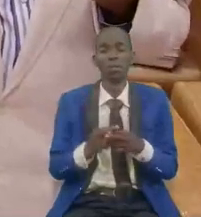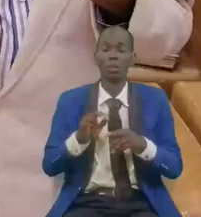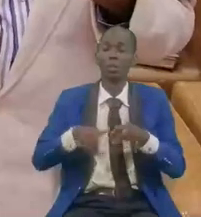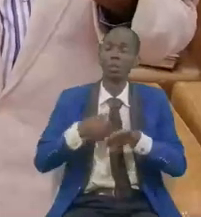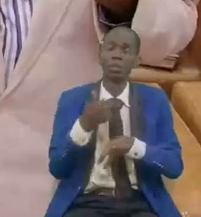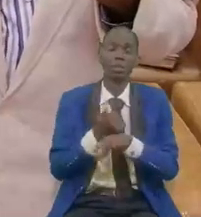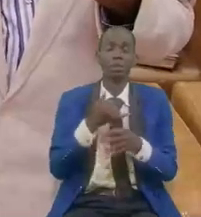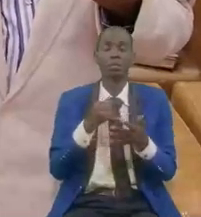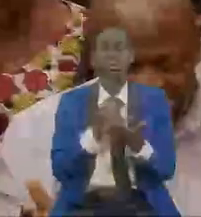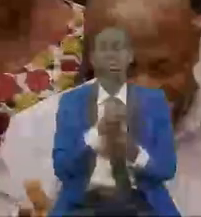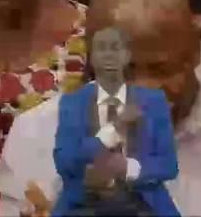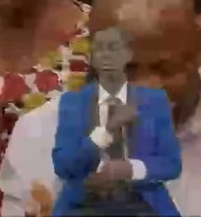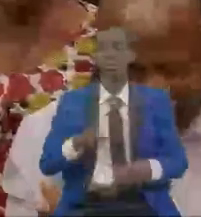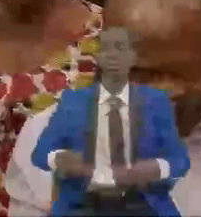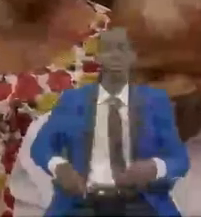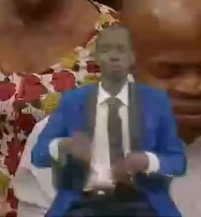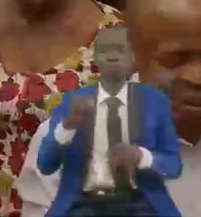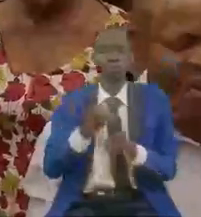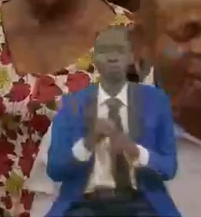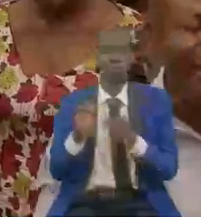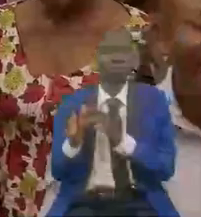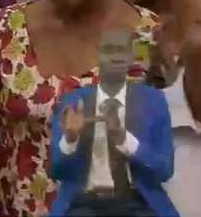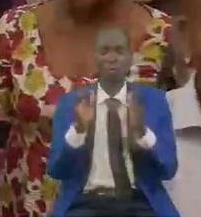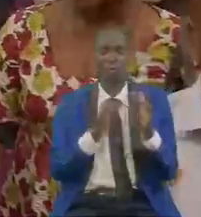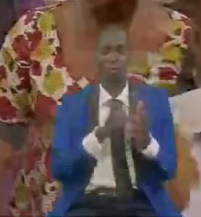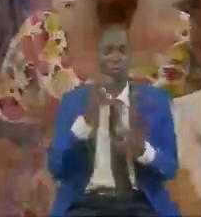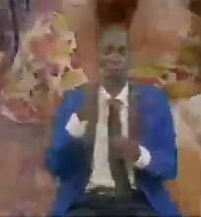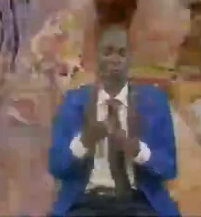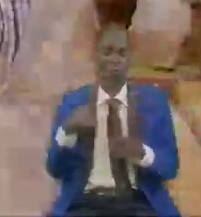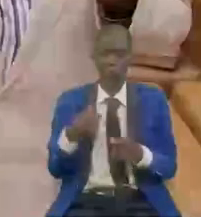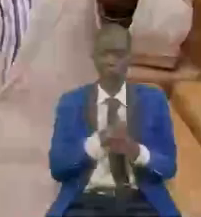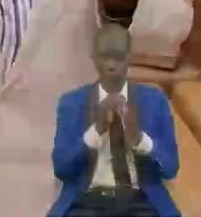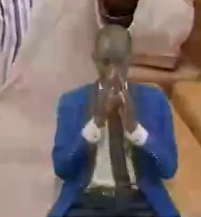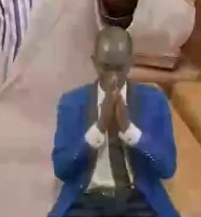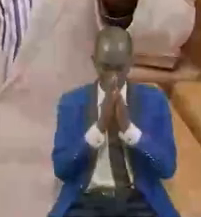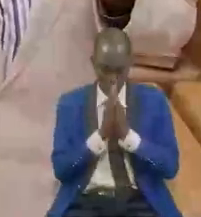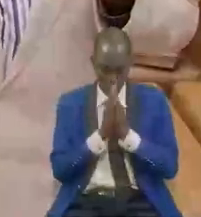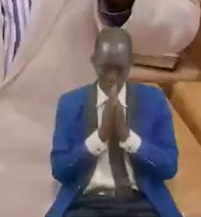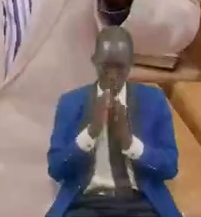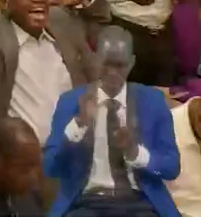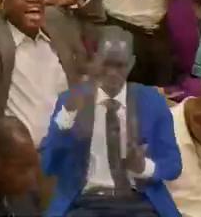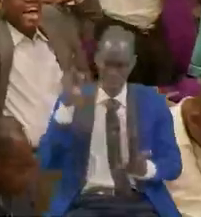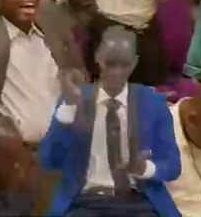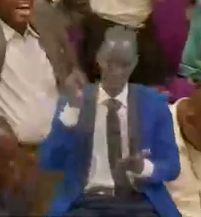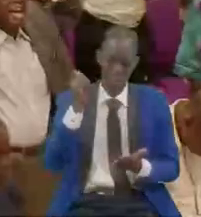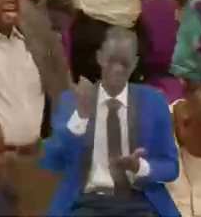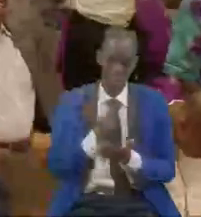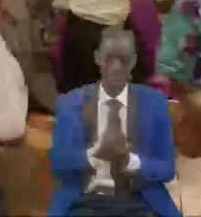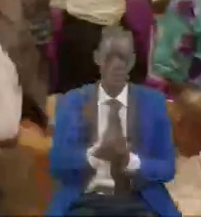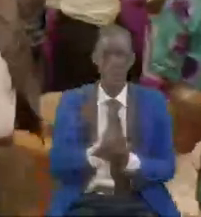Confirme le Seigneur. Au nom de Jésus, nous prions.